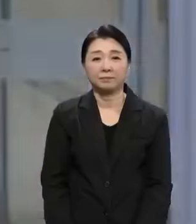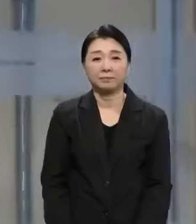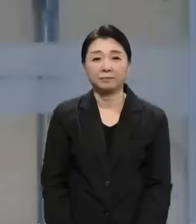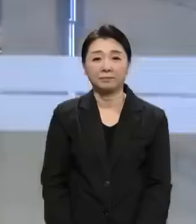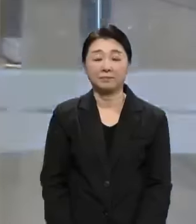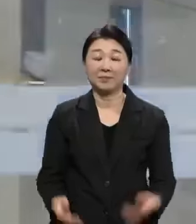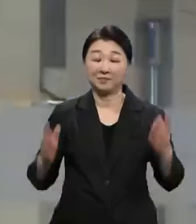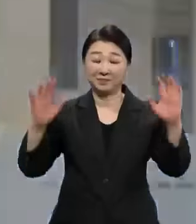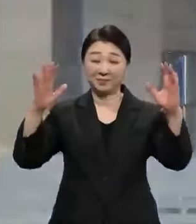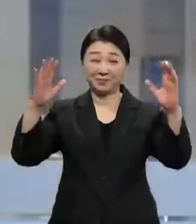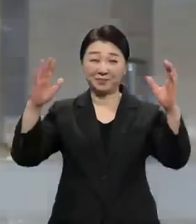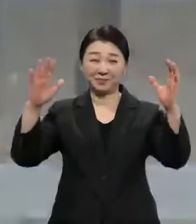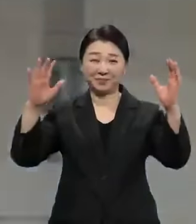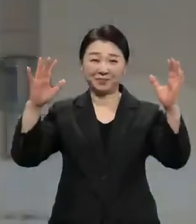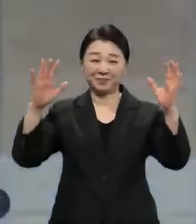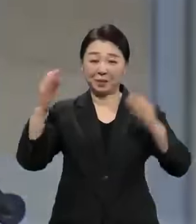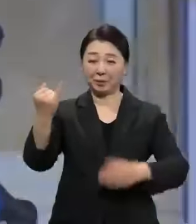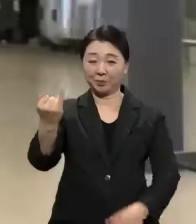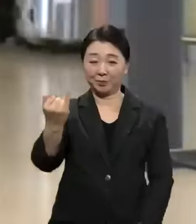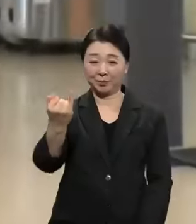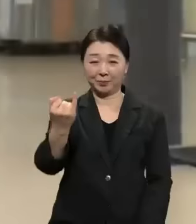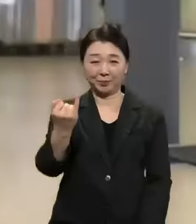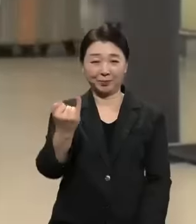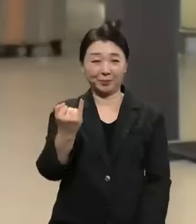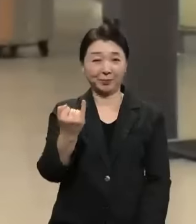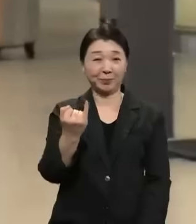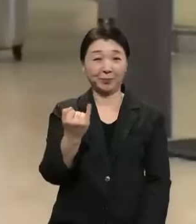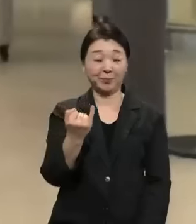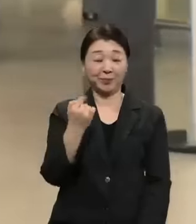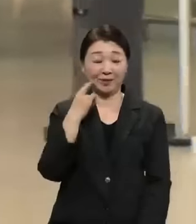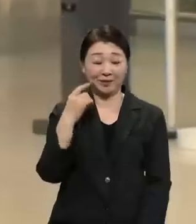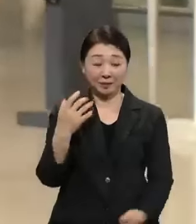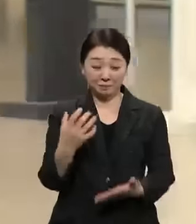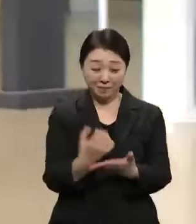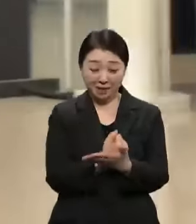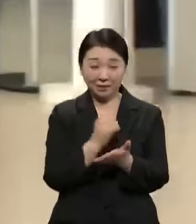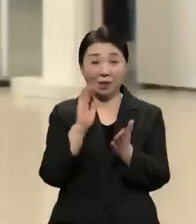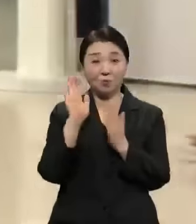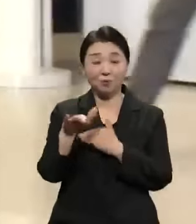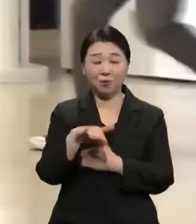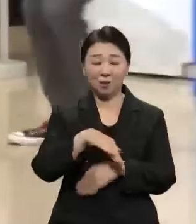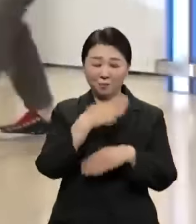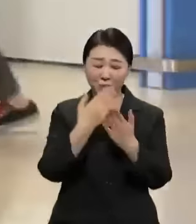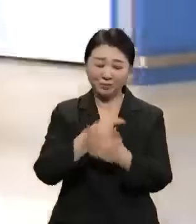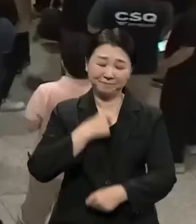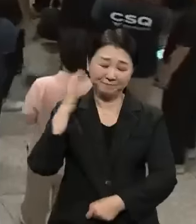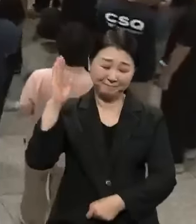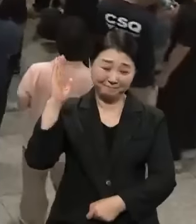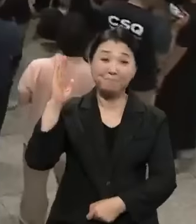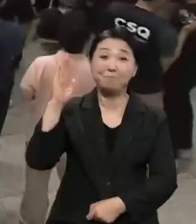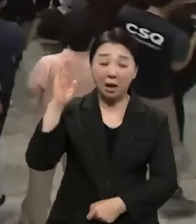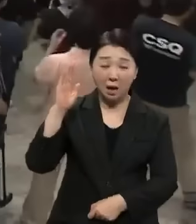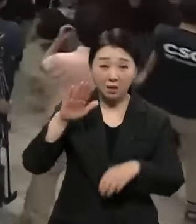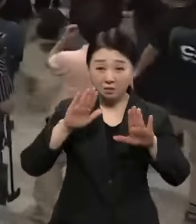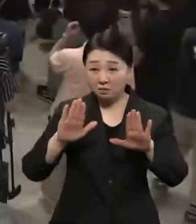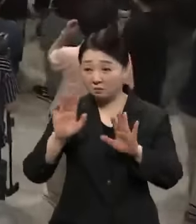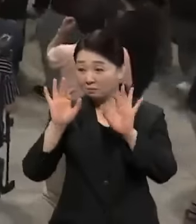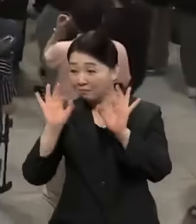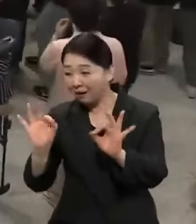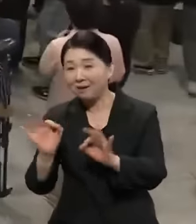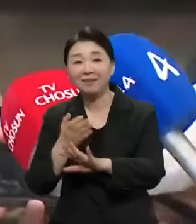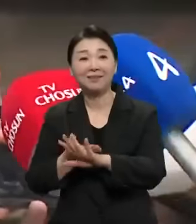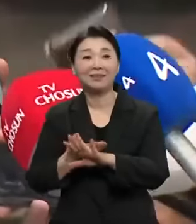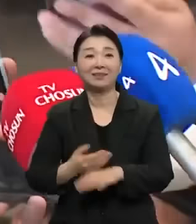박수와 환호를 받으며 귀국한 안세영 선수. 금메달을 딴 직후 작심 발언을 쏟아낼 때와는 달리 조심스러운 모습을